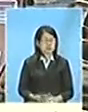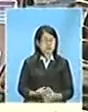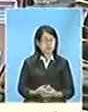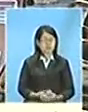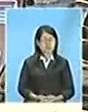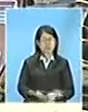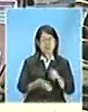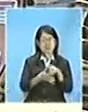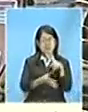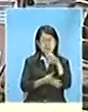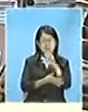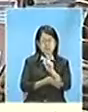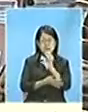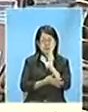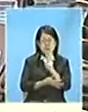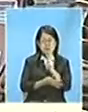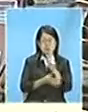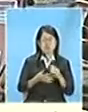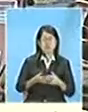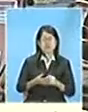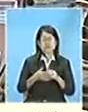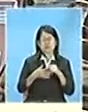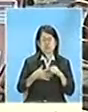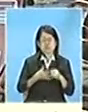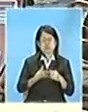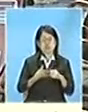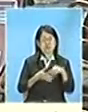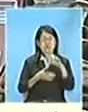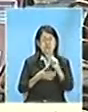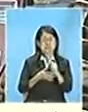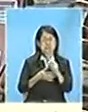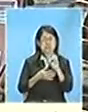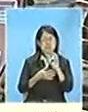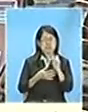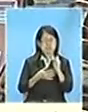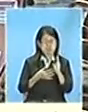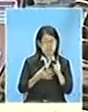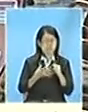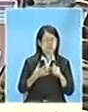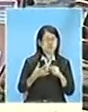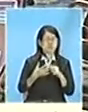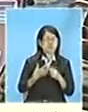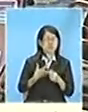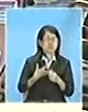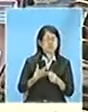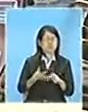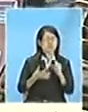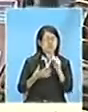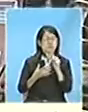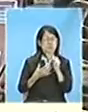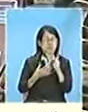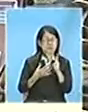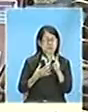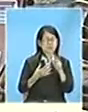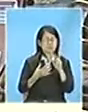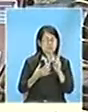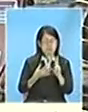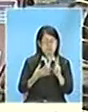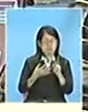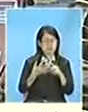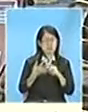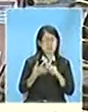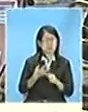นายสิงห์ชัยทุ่งทองนายสิทธิศักดิ์ยนต์ตระกูลนายสิริวัฒน์ไกรศิลป์น